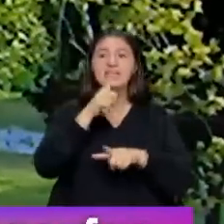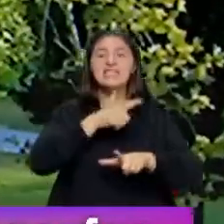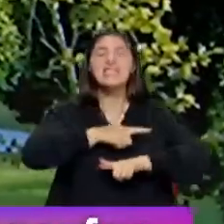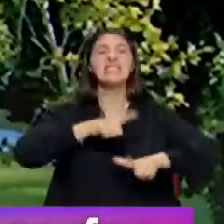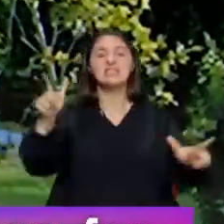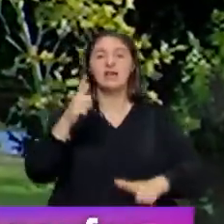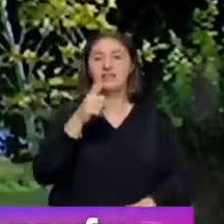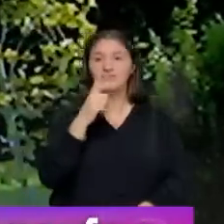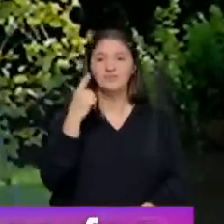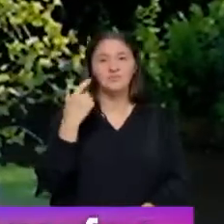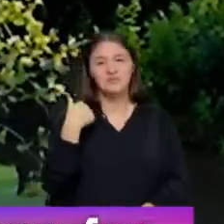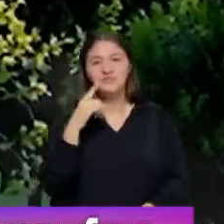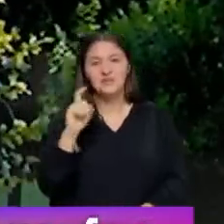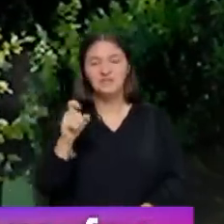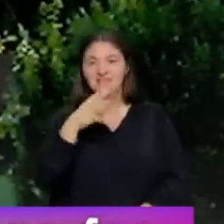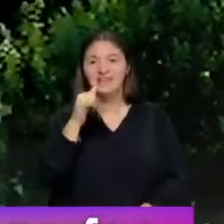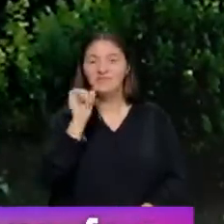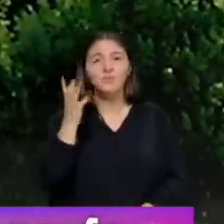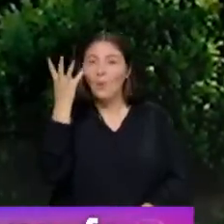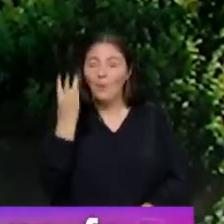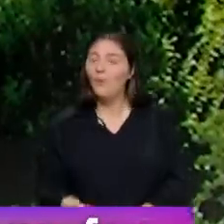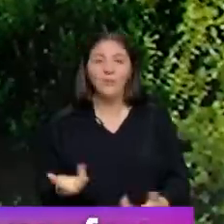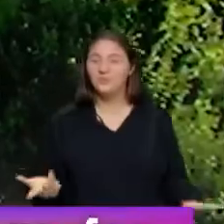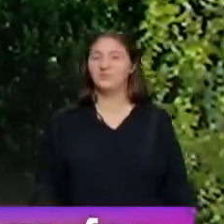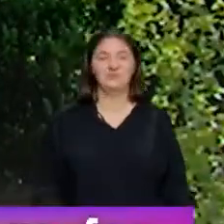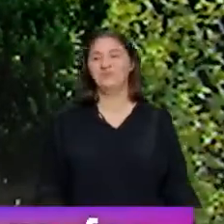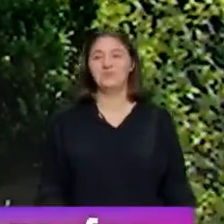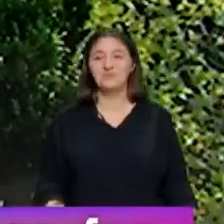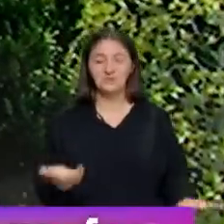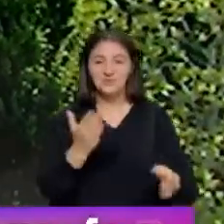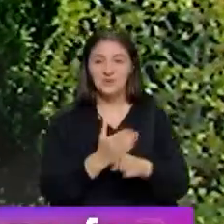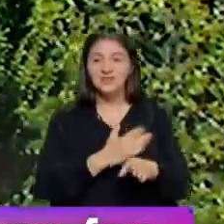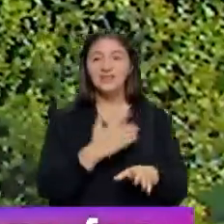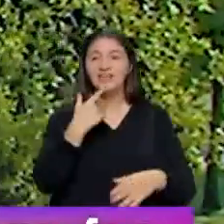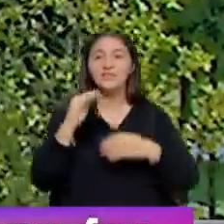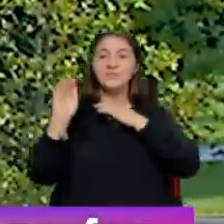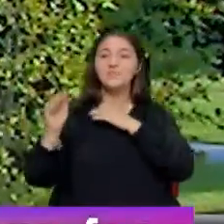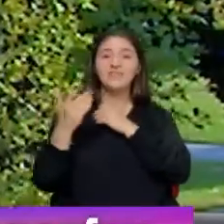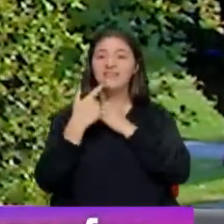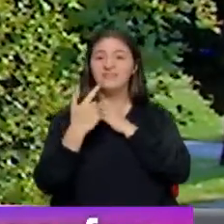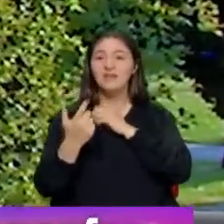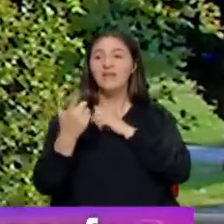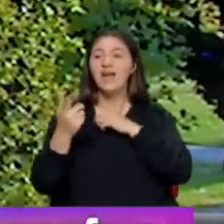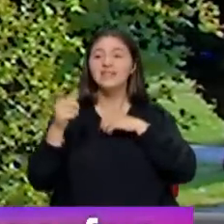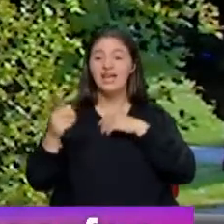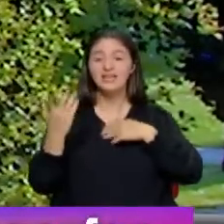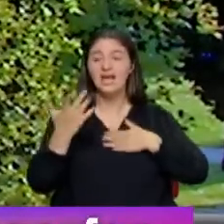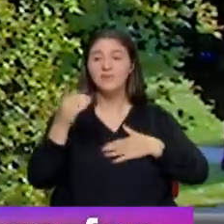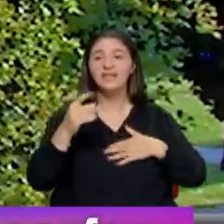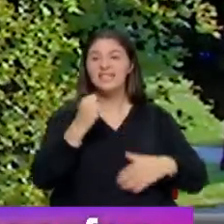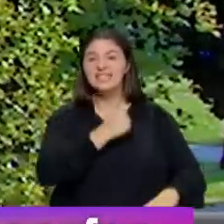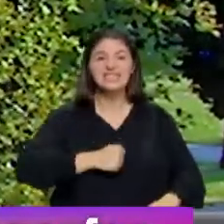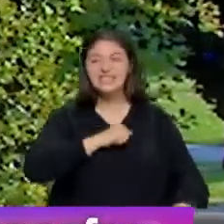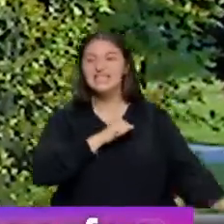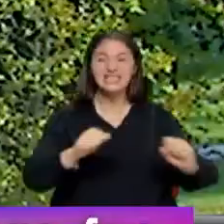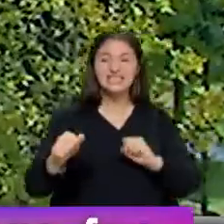seslerini duyduk Bir de soralım Deniz abiye Ne oldu ya Vatandaş ne diyor sana yansıması ne ya da sen neye bu kadar